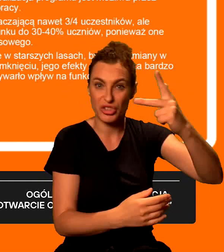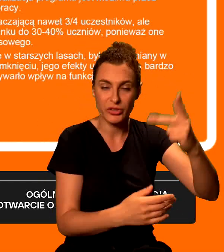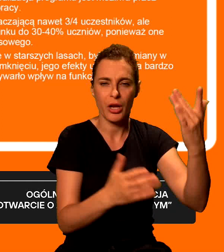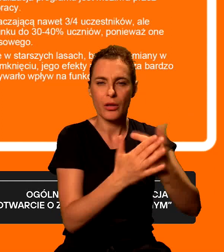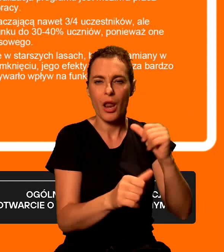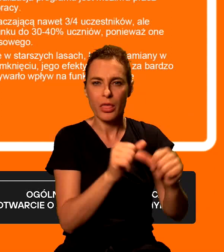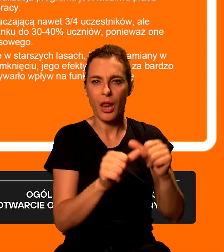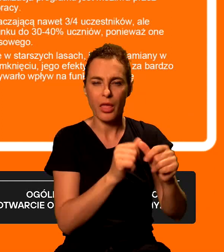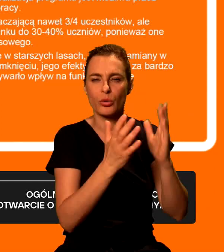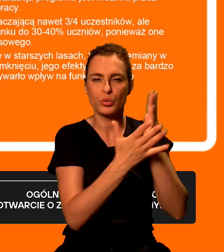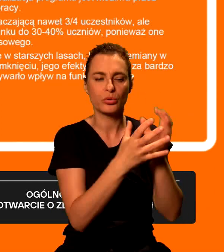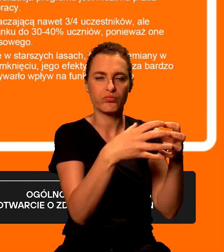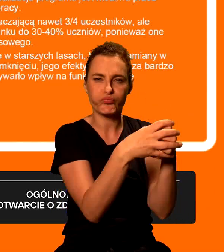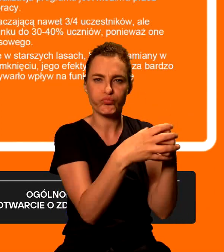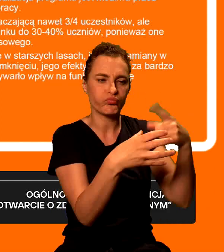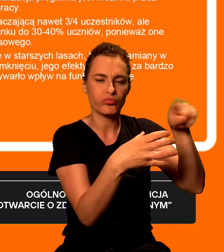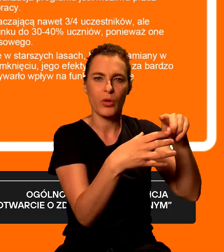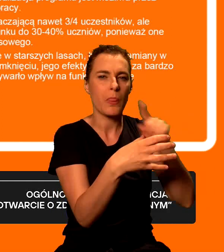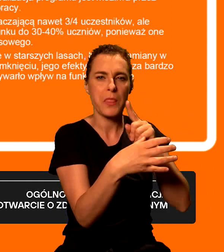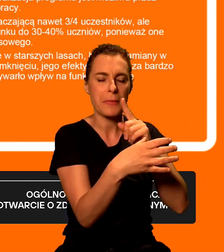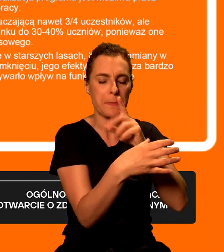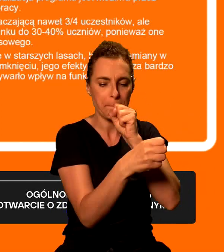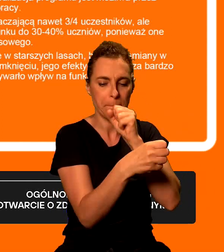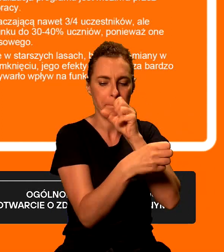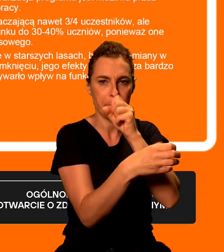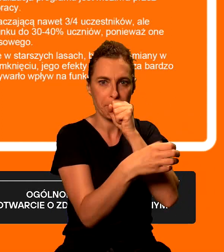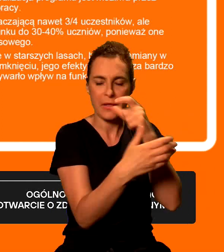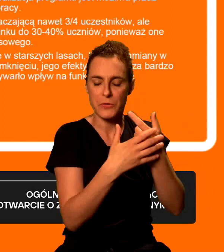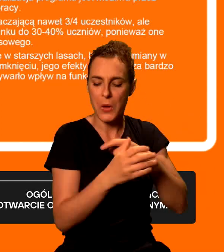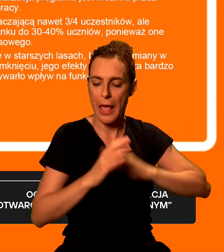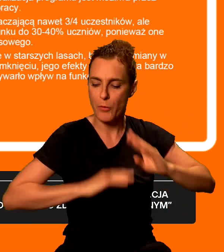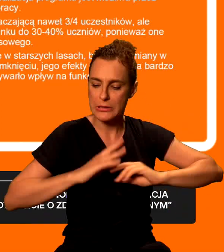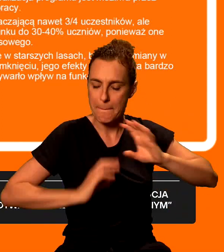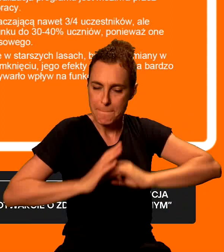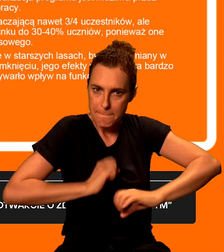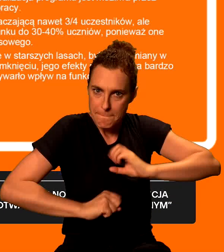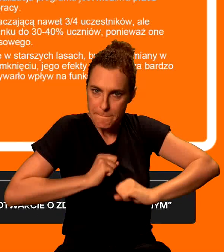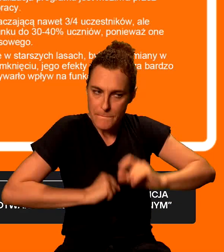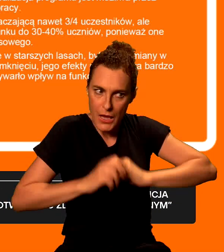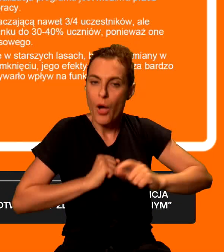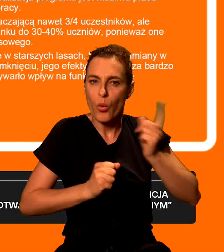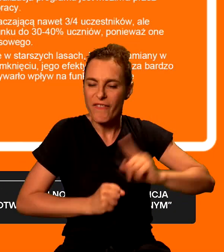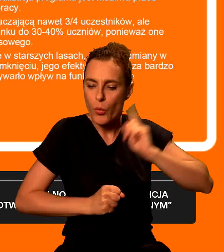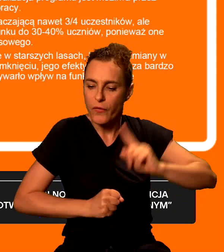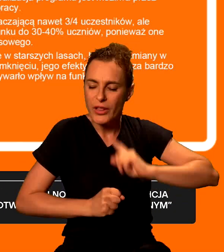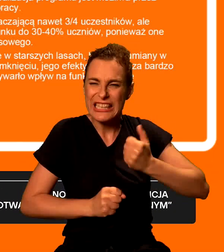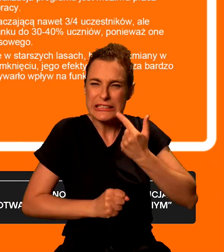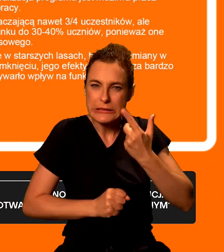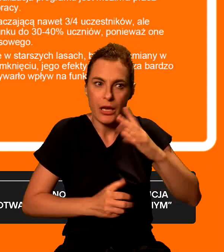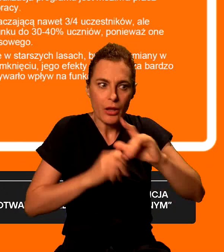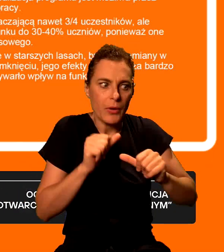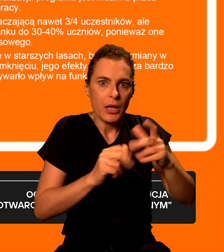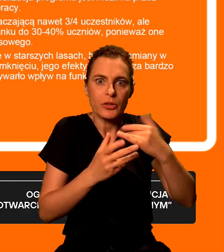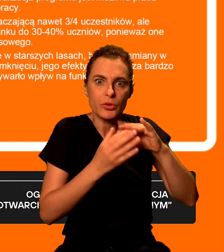się formatuje do nierozmawiania, zamykania się w sobie, tłumienia w sobie emocji. Jeżeli udawało się przy pomocy kilku